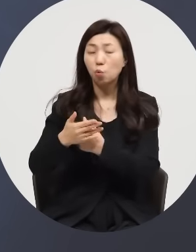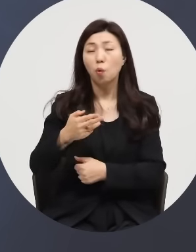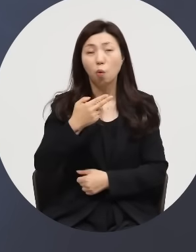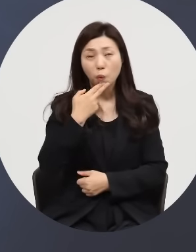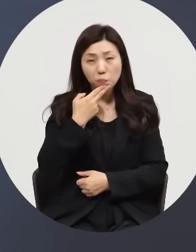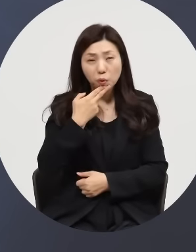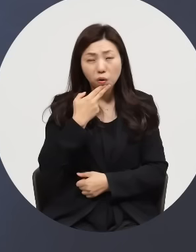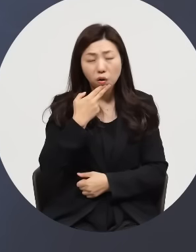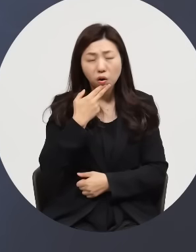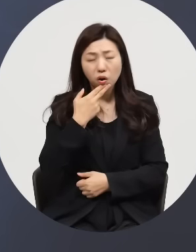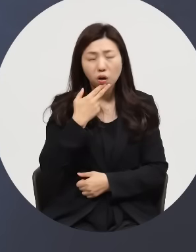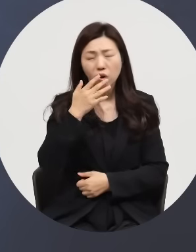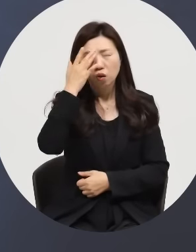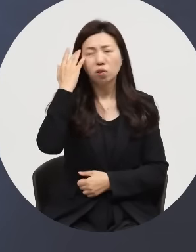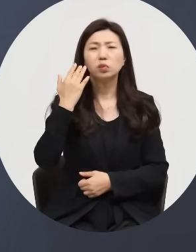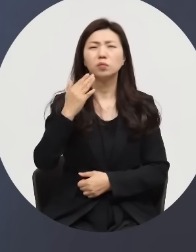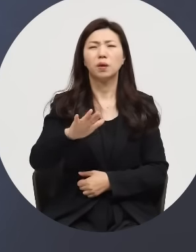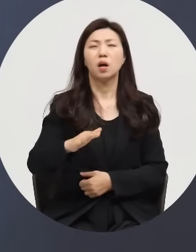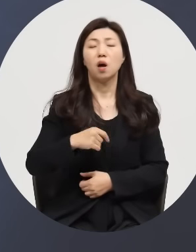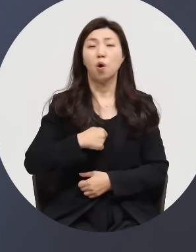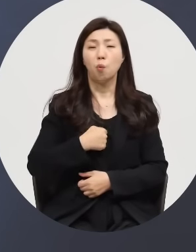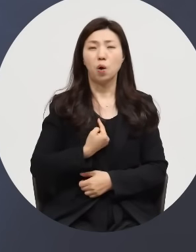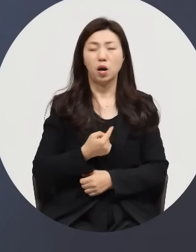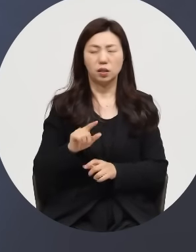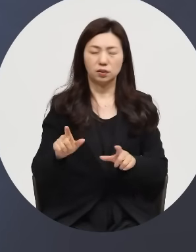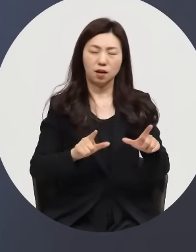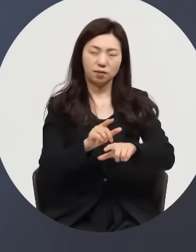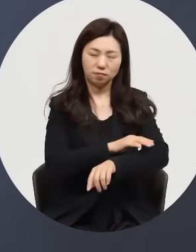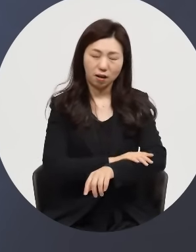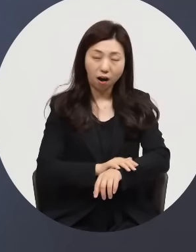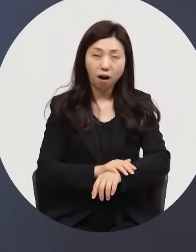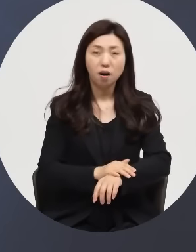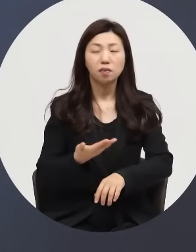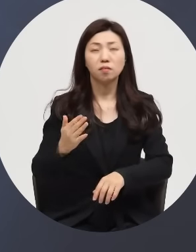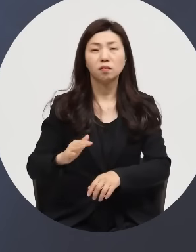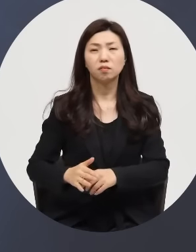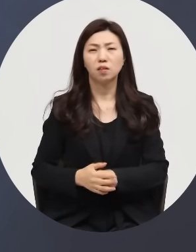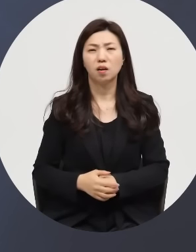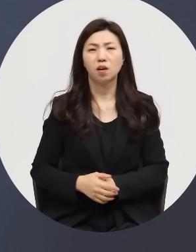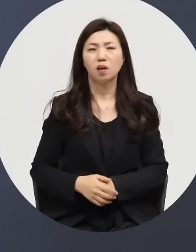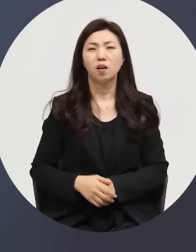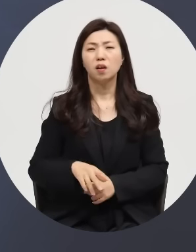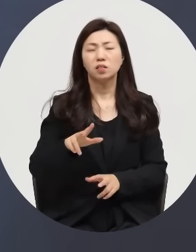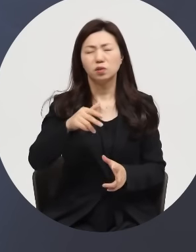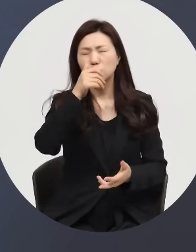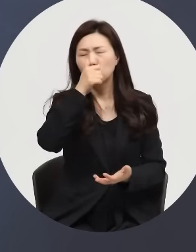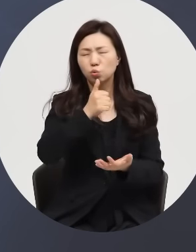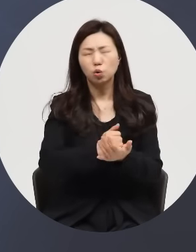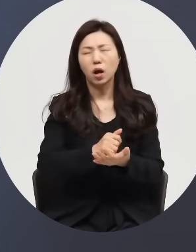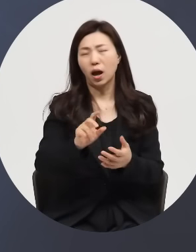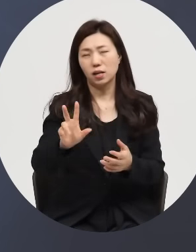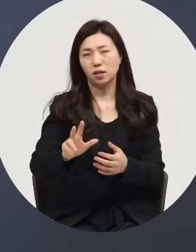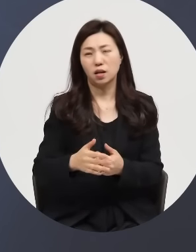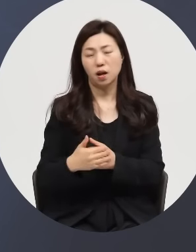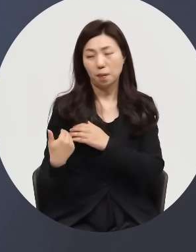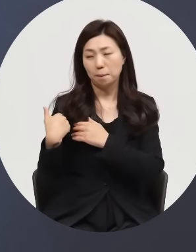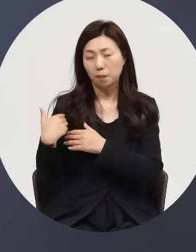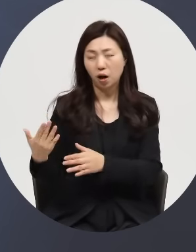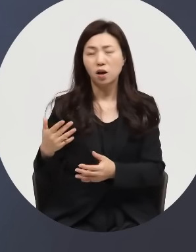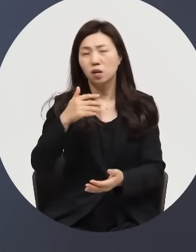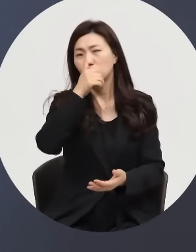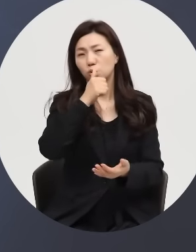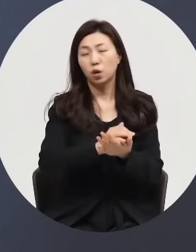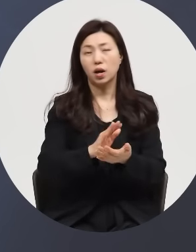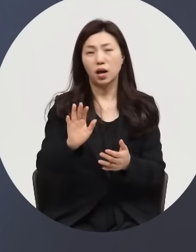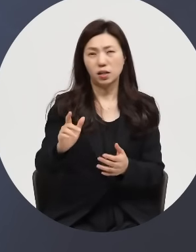장한데 그까지 부담을 질 이유는 하나도 없다. 그건 죄가 아니다 이거예요.